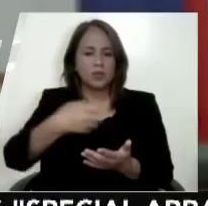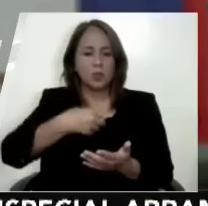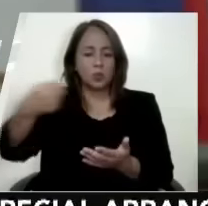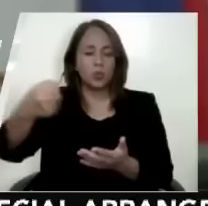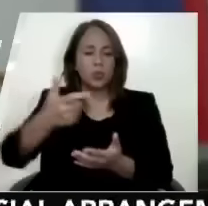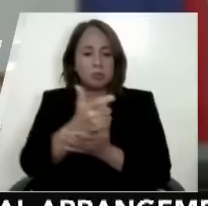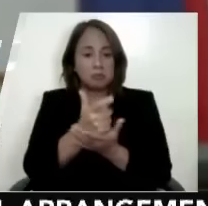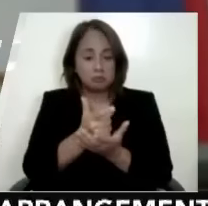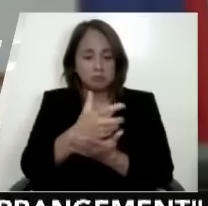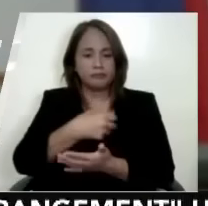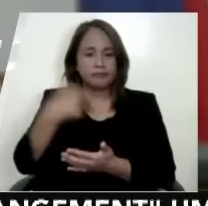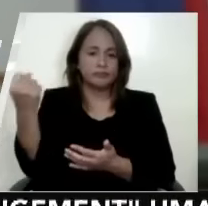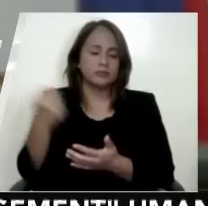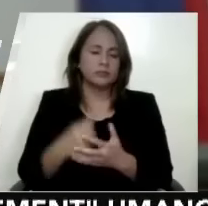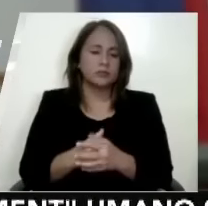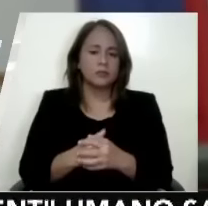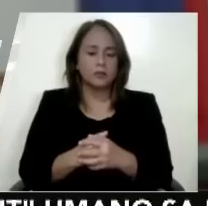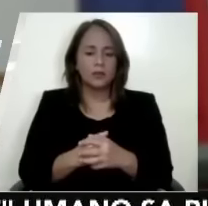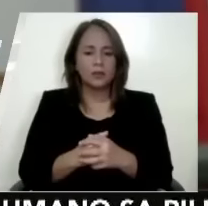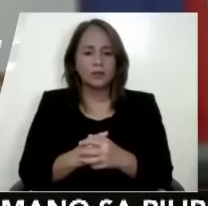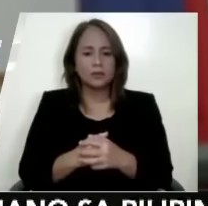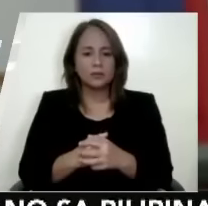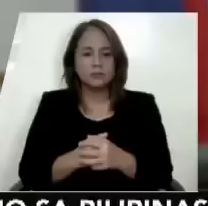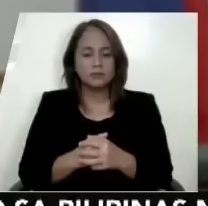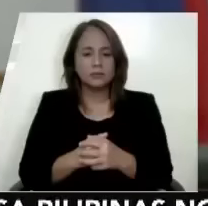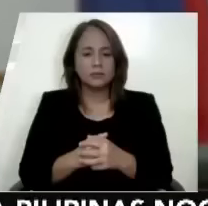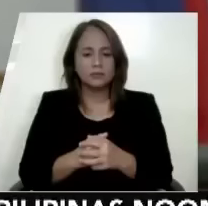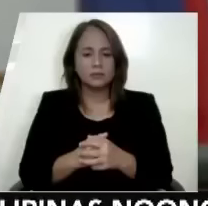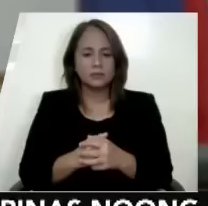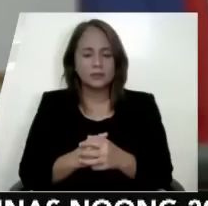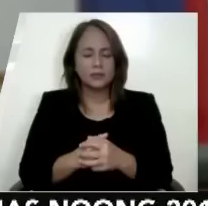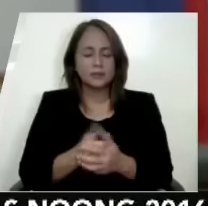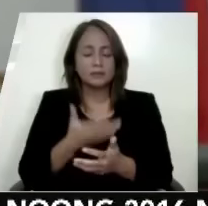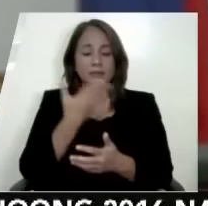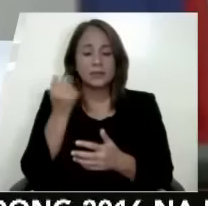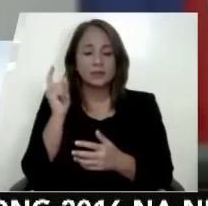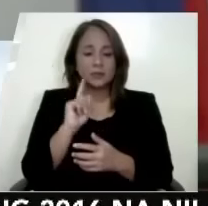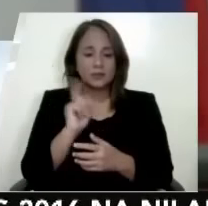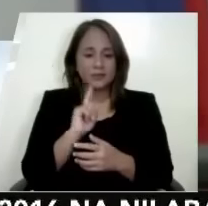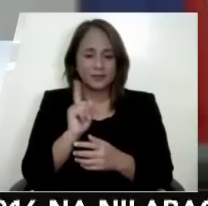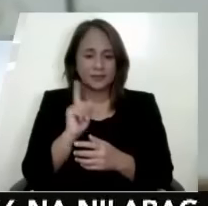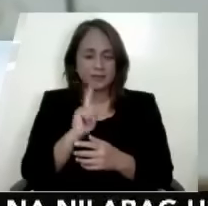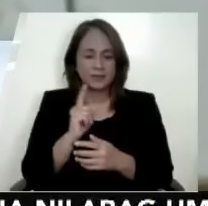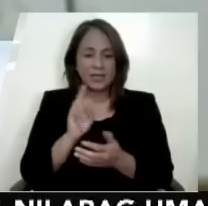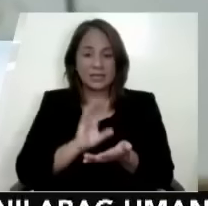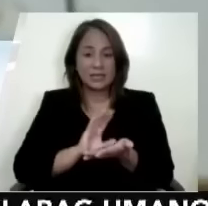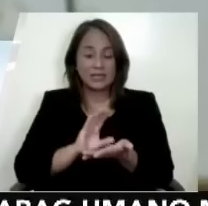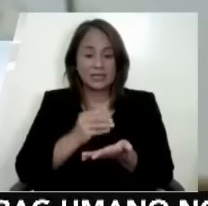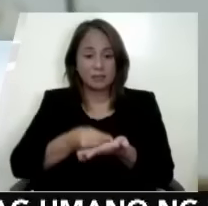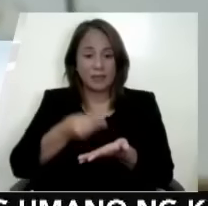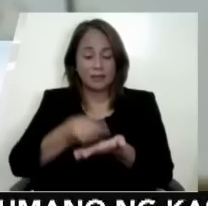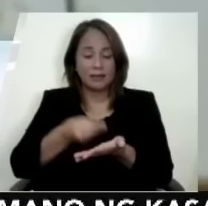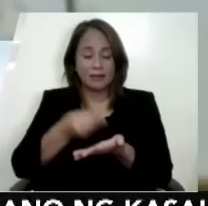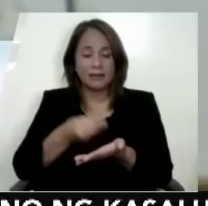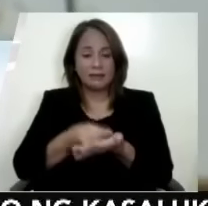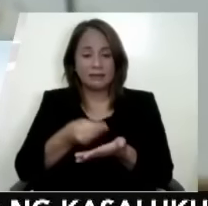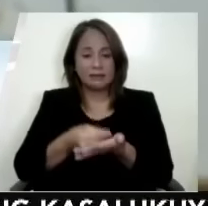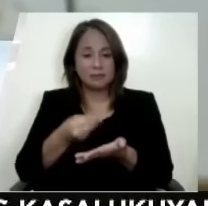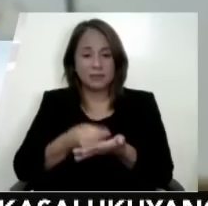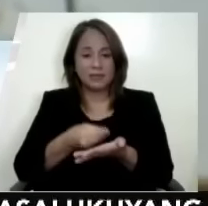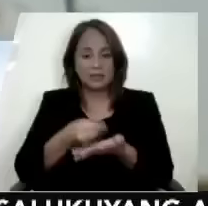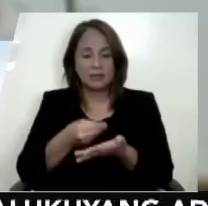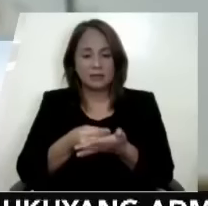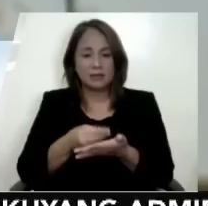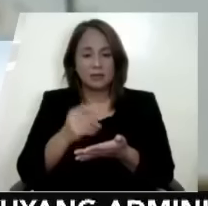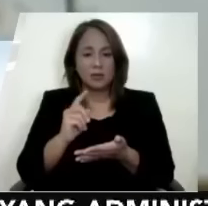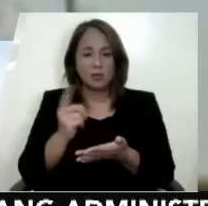Opo ang mabuti yung ah cash na naiwan doon sa cashier ay ah more or